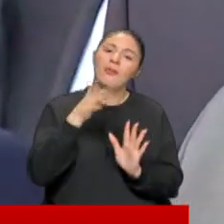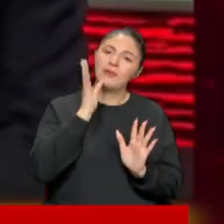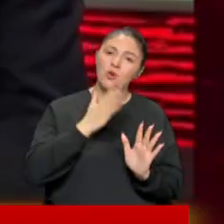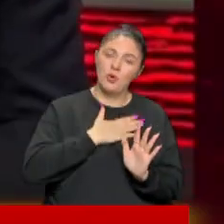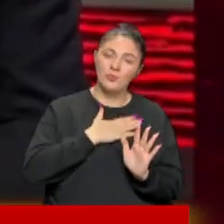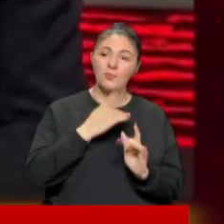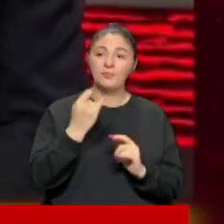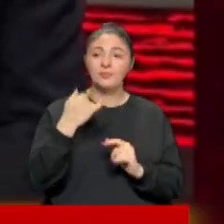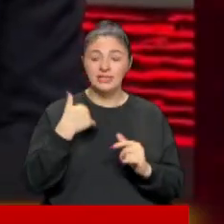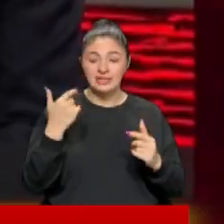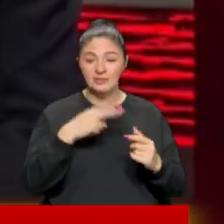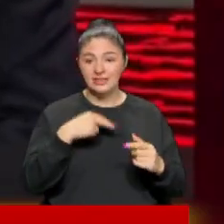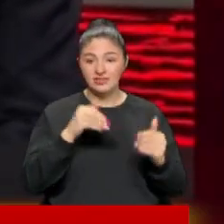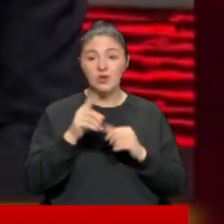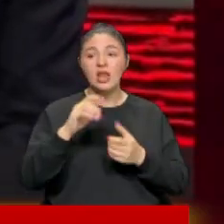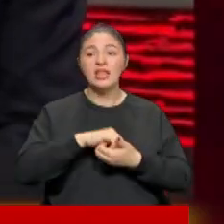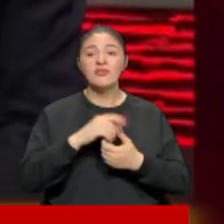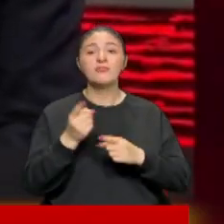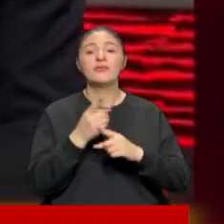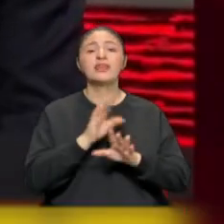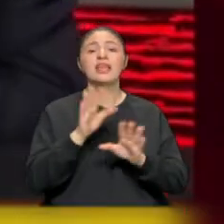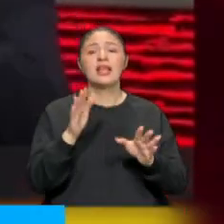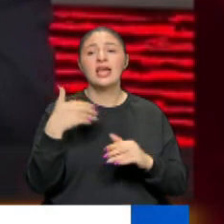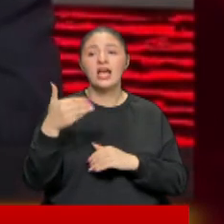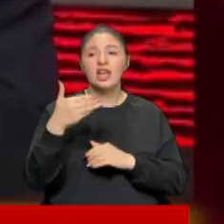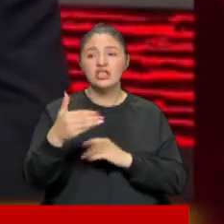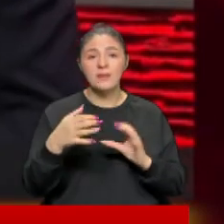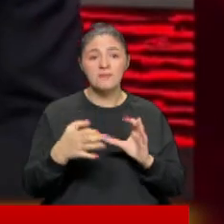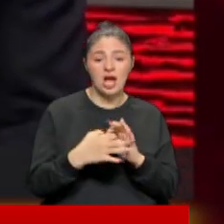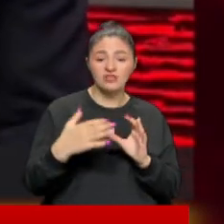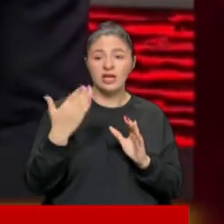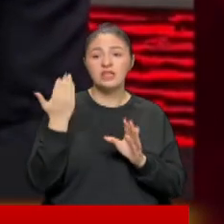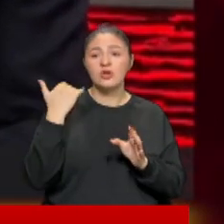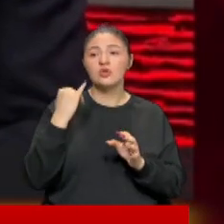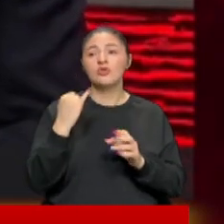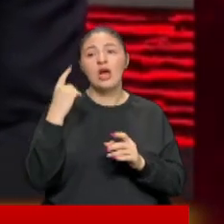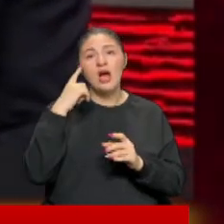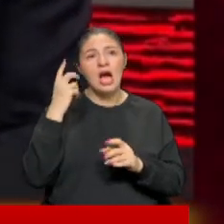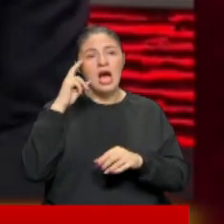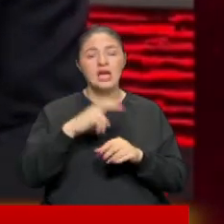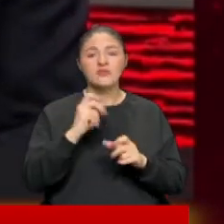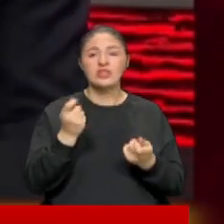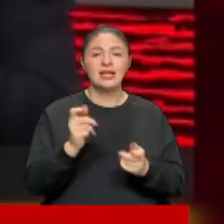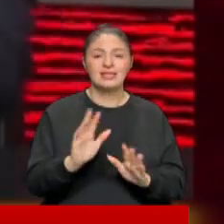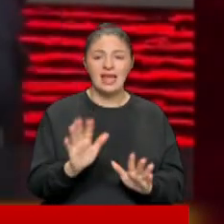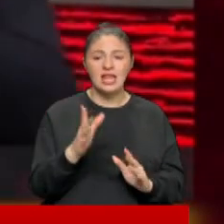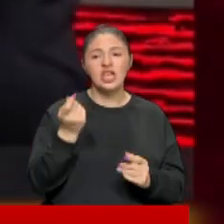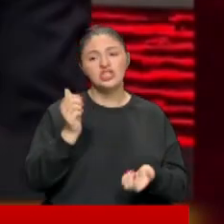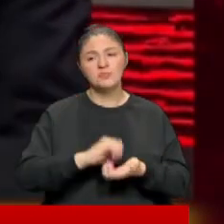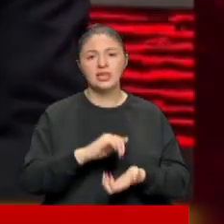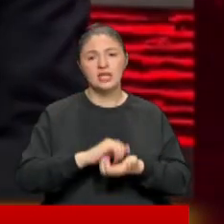bilmiyorum Biz yerel seçimlerde öyle ittifak ittifak değil geleceğe bizi bağlayacak geçmişten kötü çağrışımlar yapacak işler değil